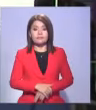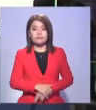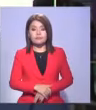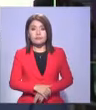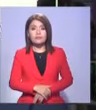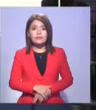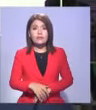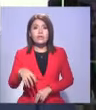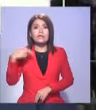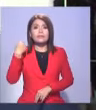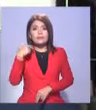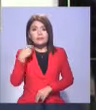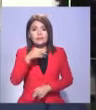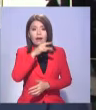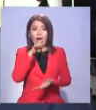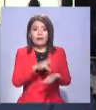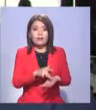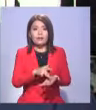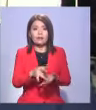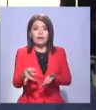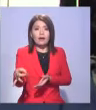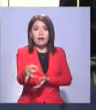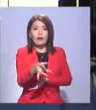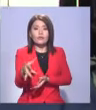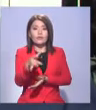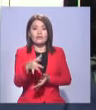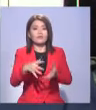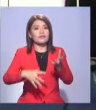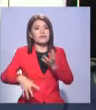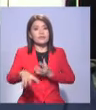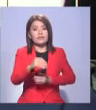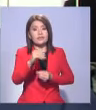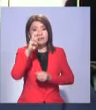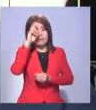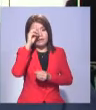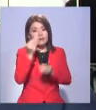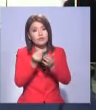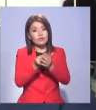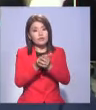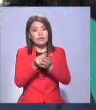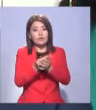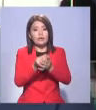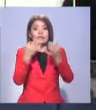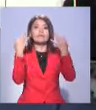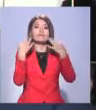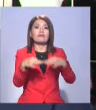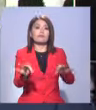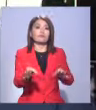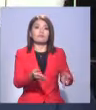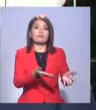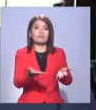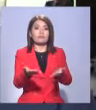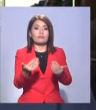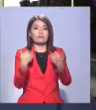Президенттің аудан қала деңгейіндегі билікті қаржылық бюджеттік еркіндік беріп